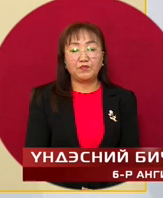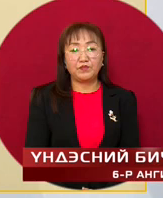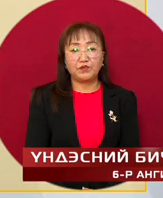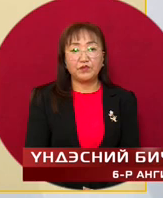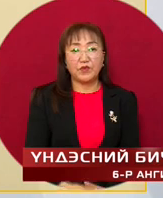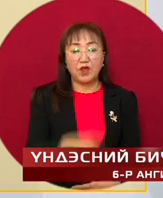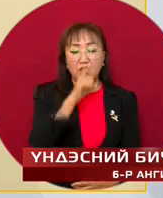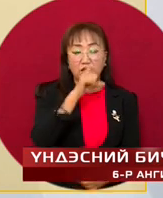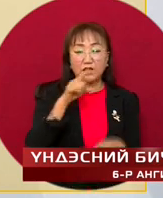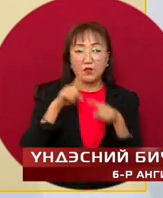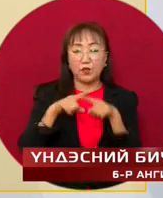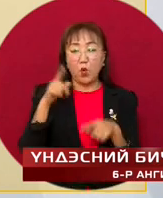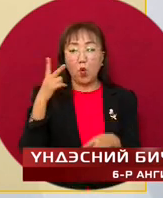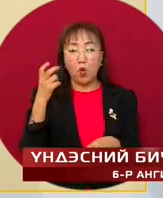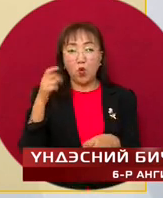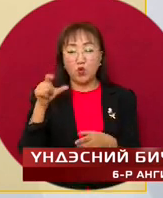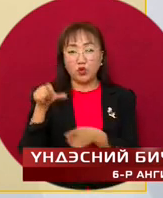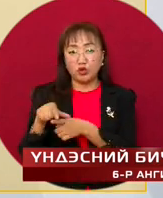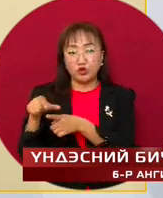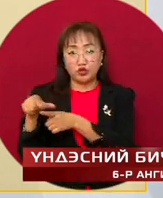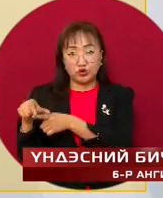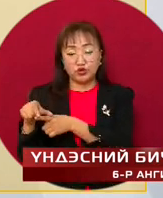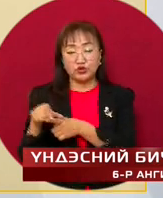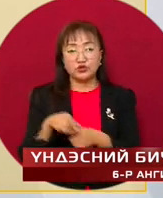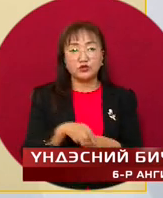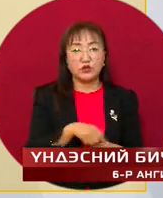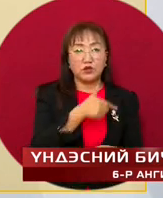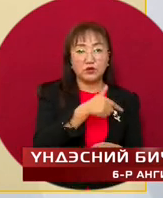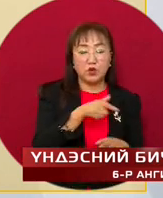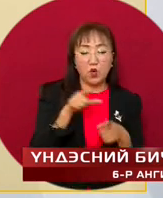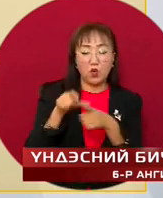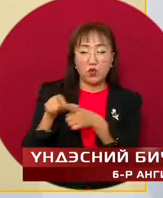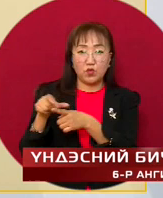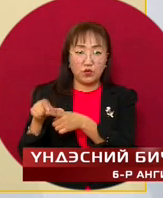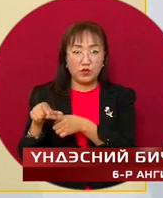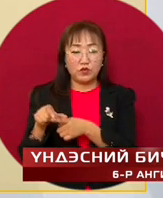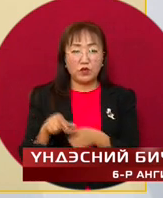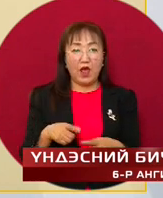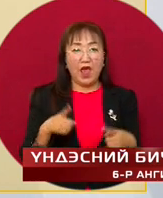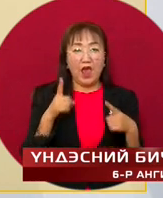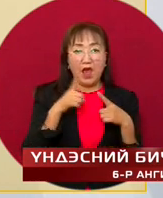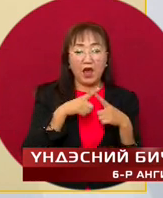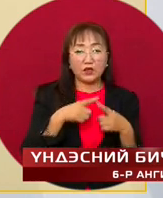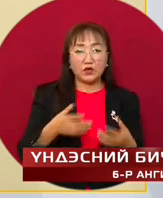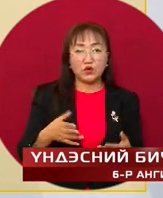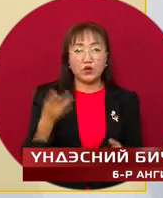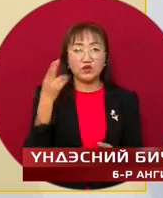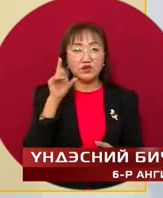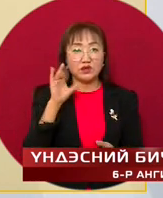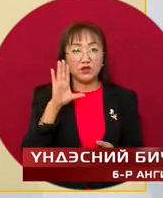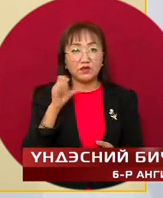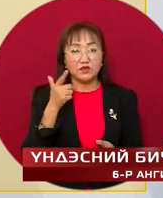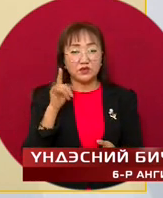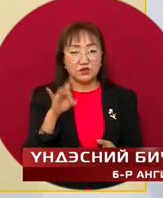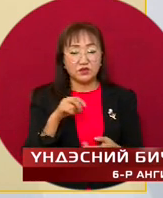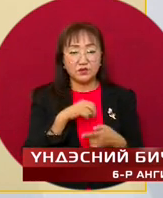нөхцөл. За, зөвхөн сүүлэн гээгүлэгчээр төгсөв үгэнд дагуулдаг 1 нөхцөл. Хатуу дэвсгэрээр төгсөн. За, 1 нөхцөлийг 2 хувилбараар